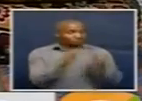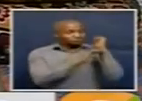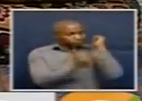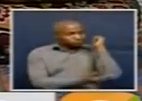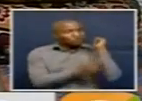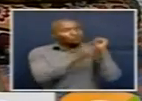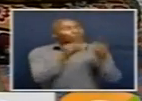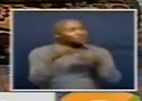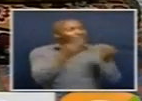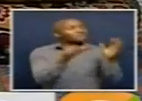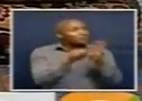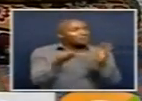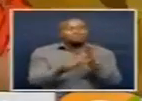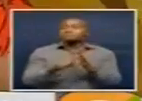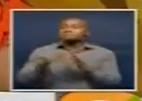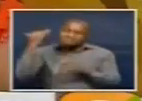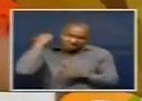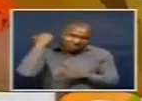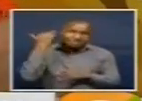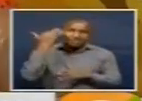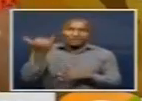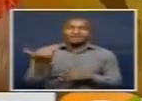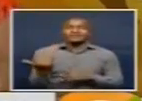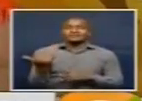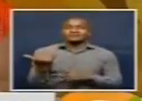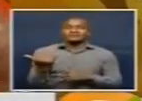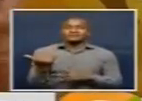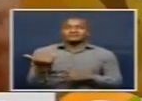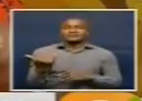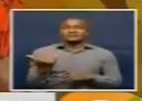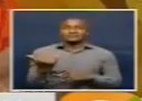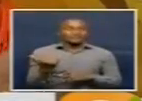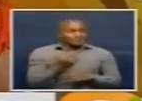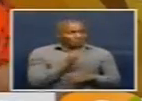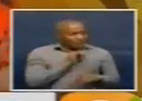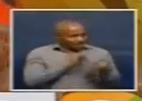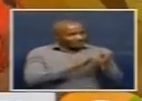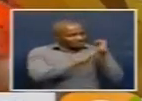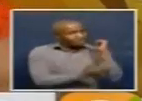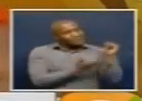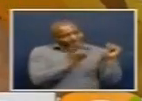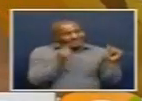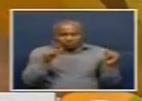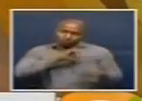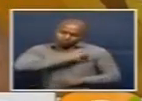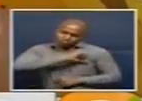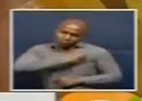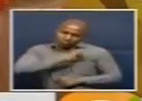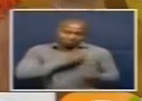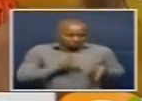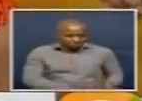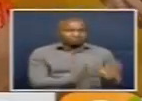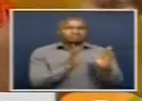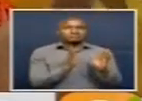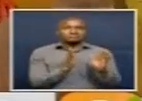pressure tu aenda kulala nje. Kama wewe ulitokota ukaiva, mke ni mjamzito wa mudhiani, tulia mtoto azaliwe mwanzo. Hata kama kuna